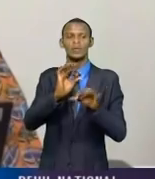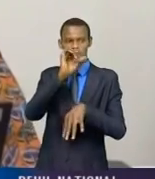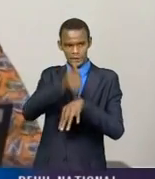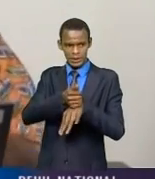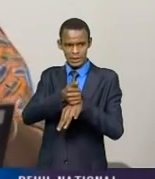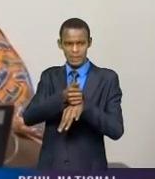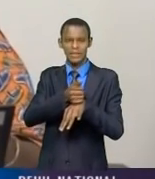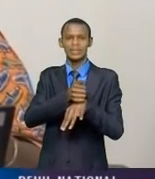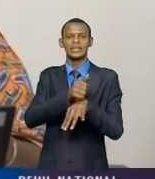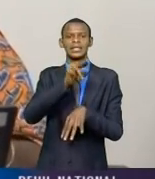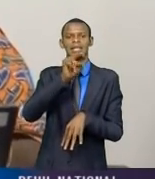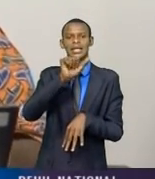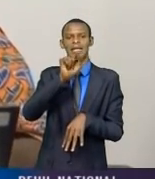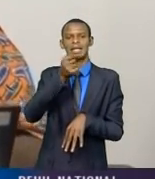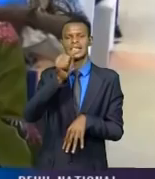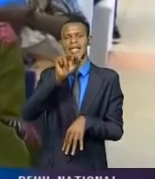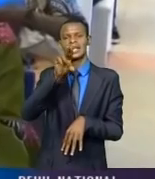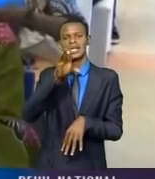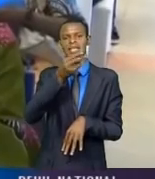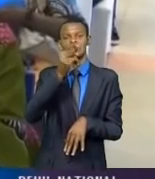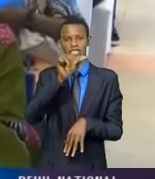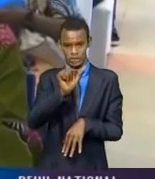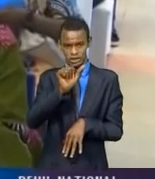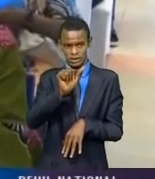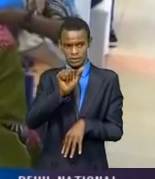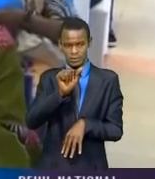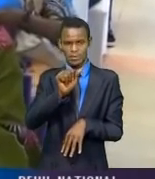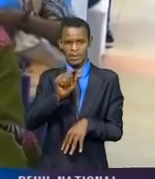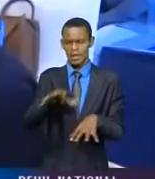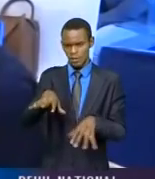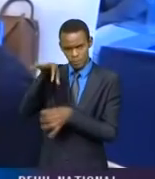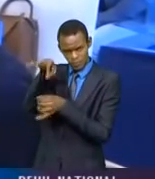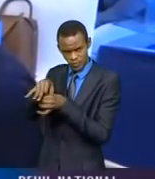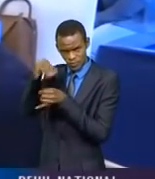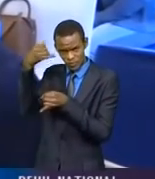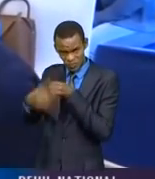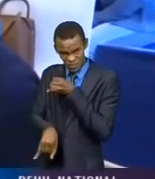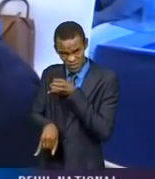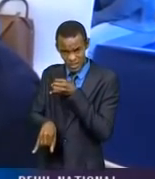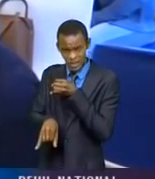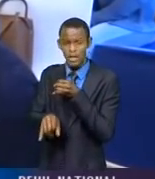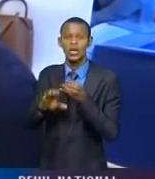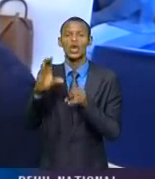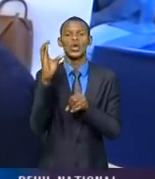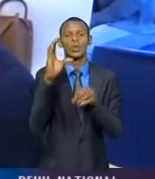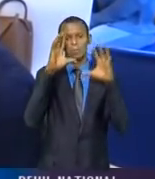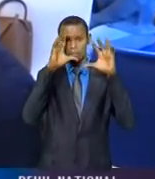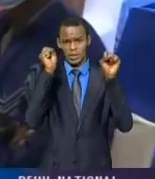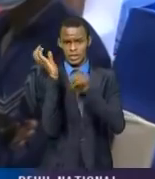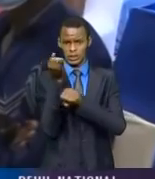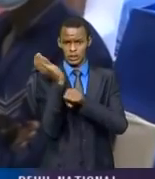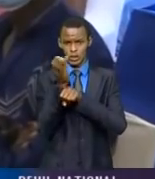et l'équité après ces élections la présidente du conseil d'administration d'hélico femme clarisse mousser mais a promis de